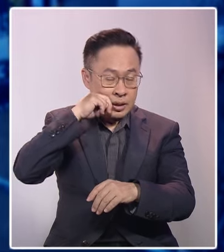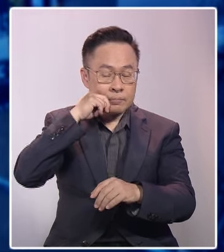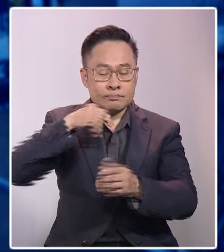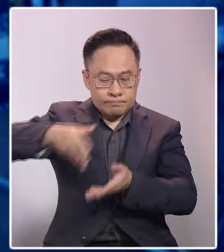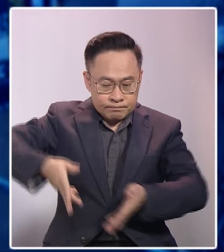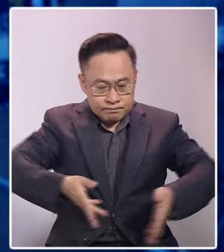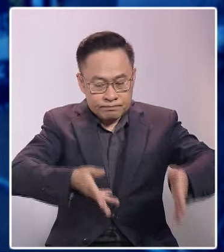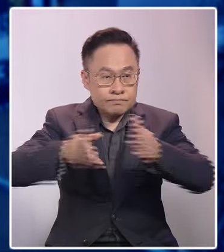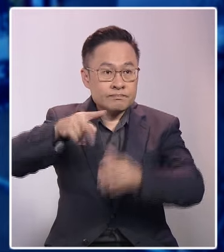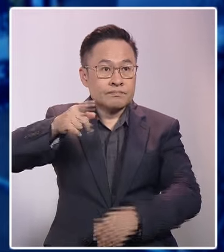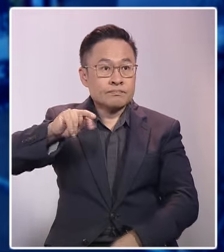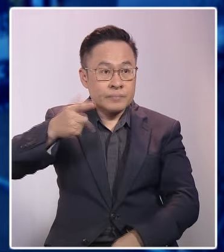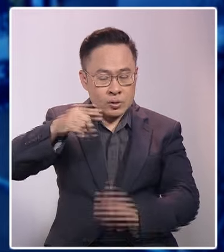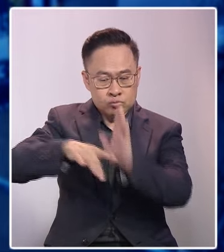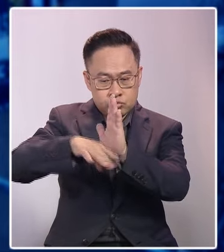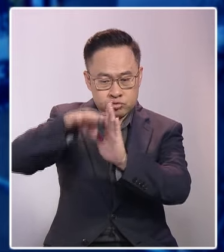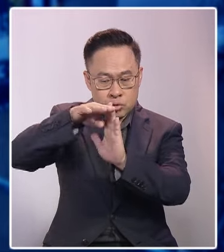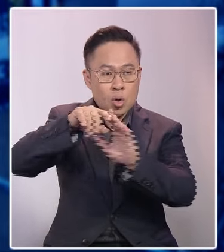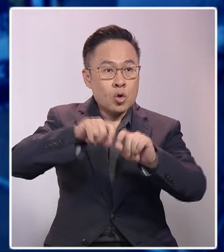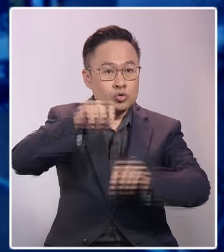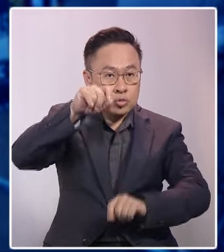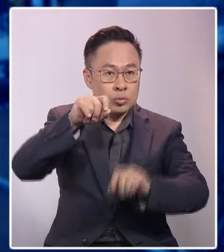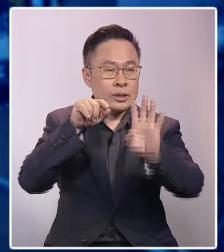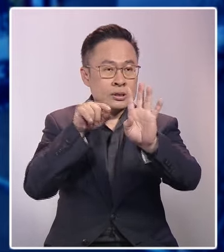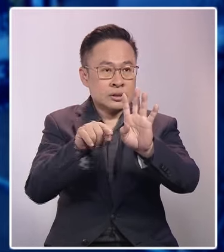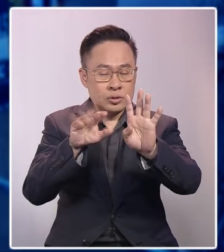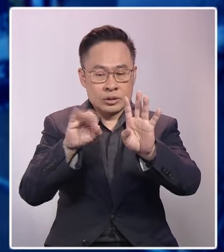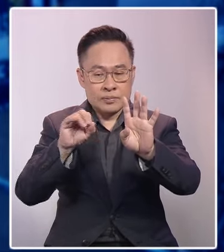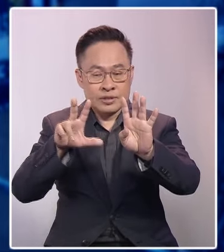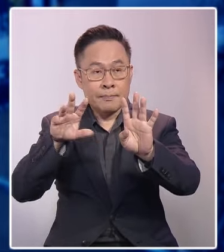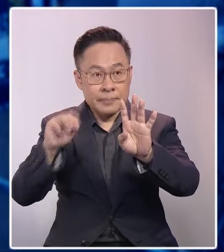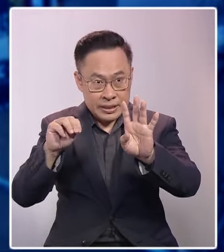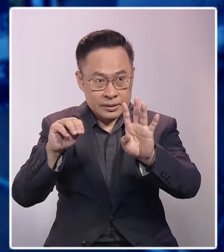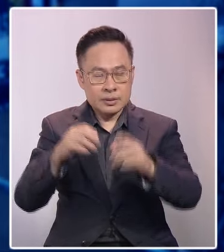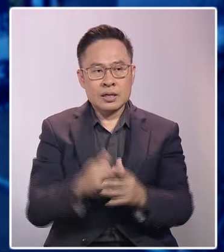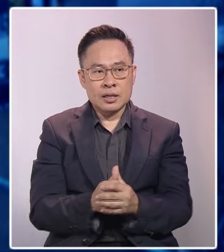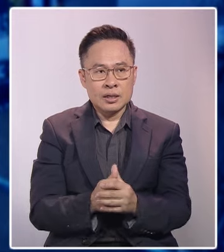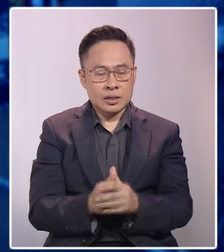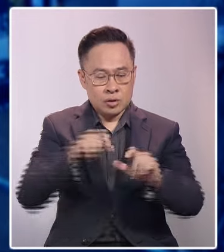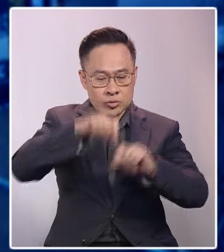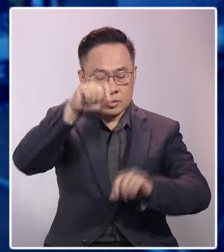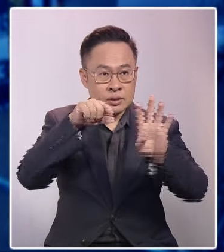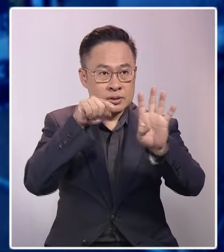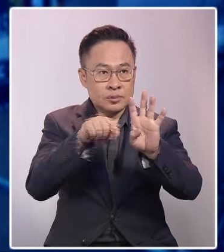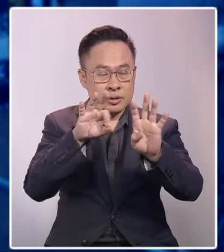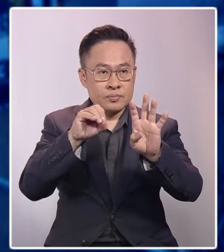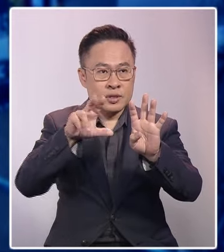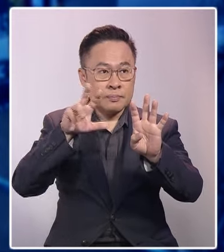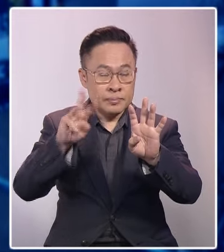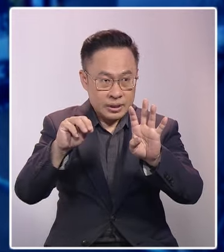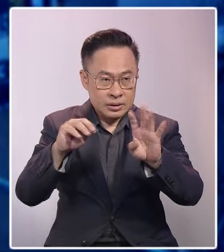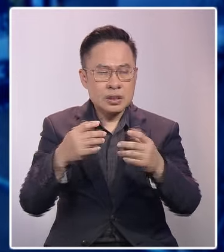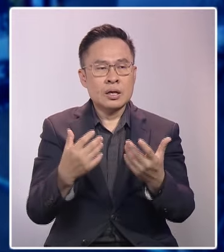ปิงนะครับตรงจุดนั้นน่ะสะพานนวรัตเนี่ยสูงถึง 4.93ซมแล้วก็มีการคาดการณ์กันว่าน่า